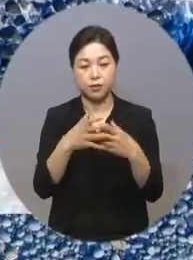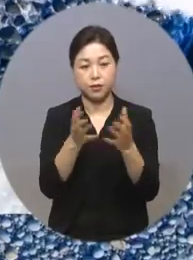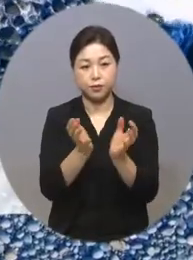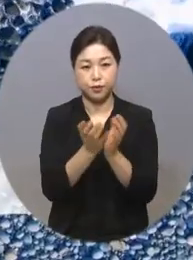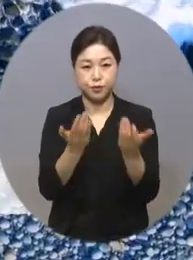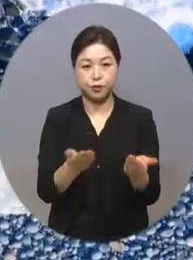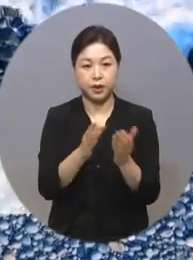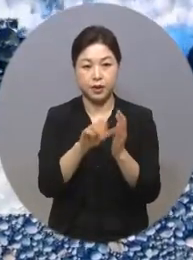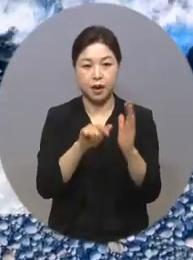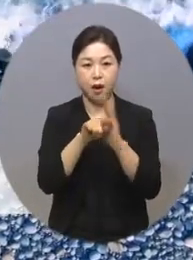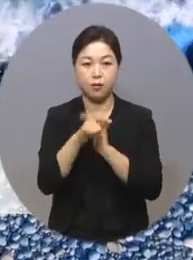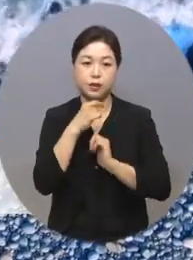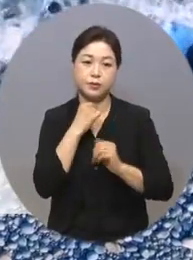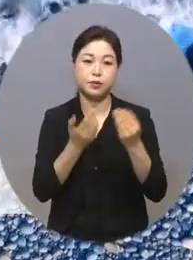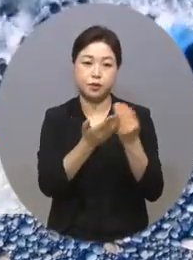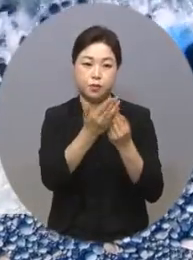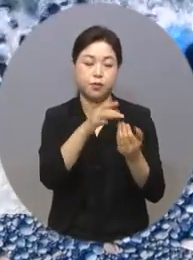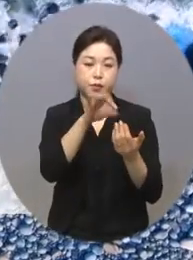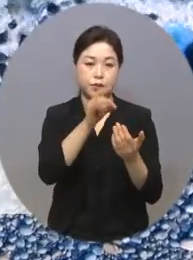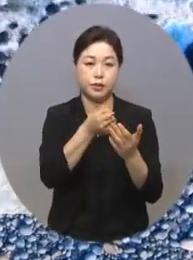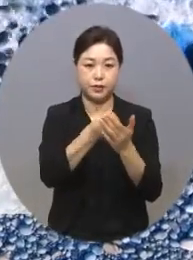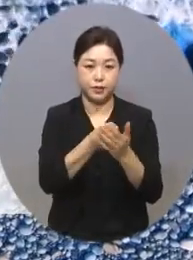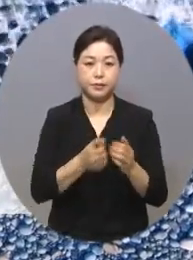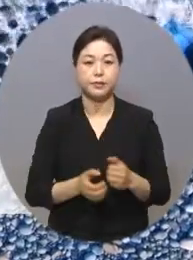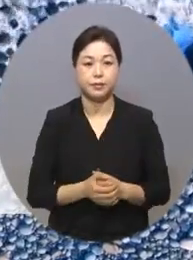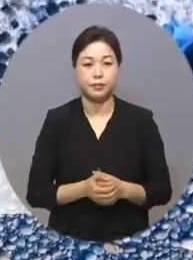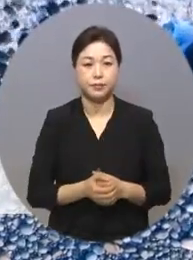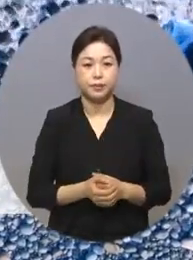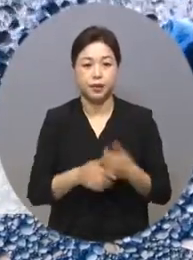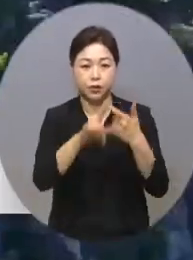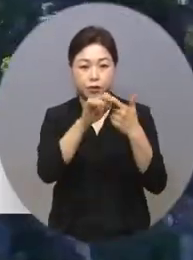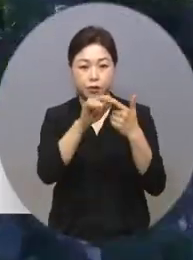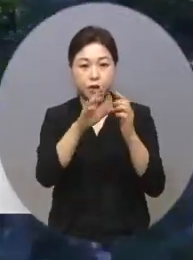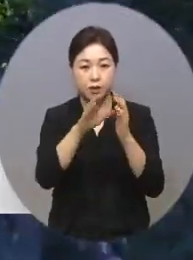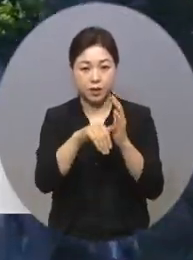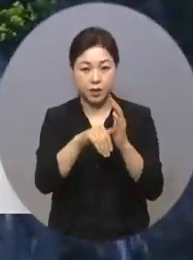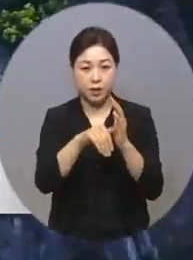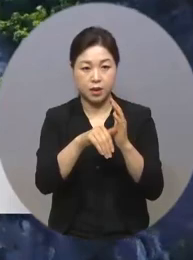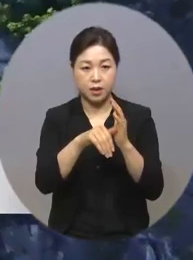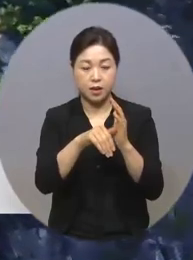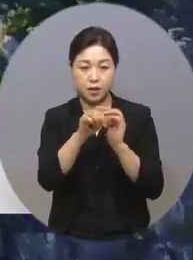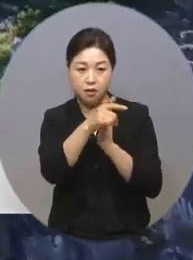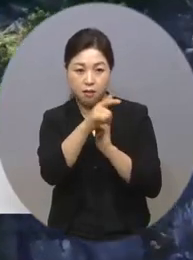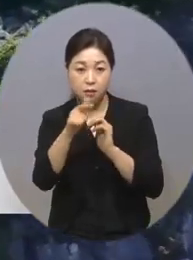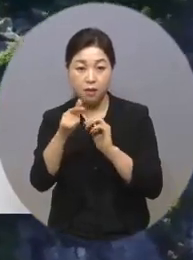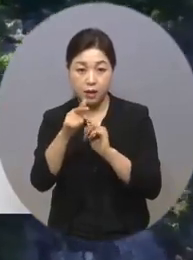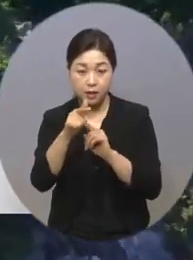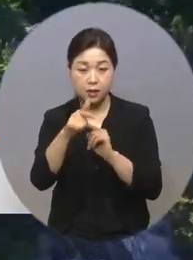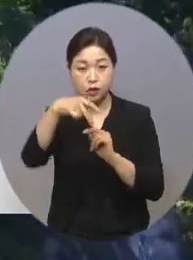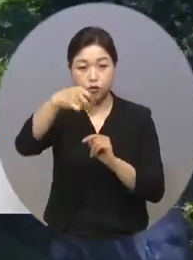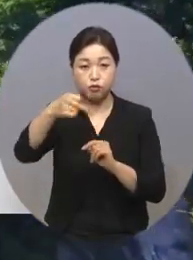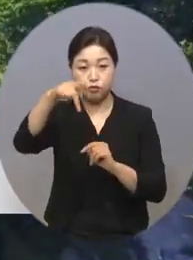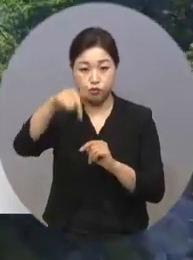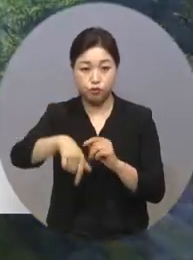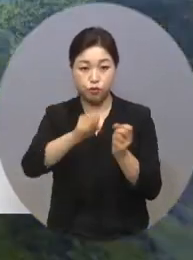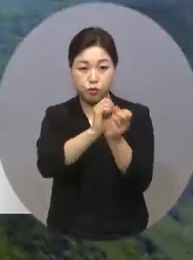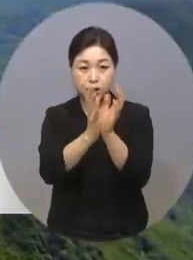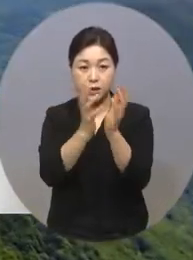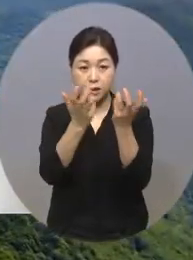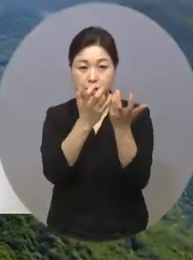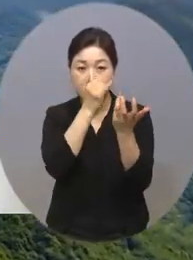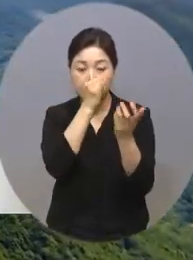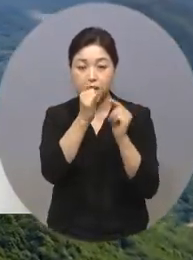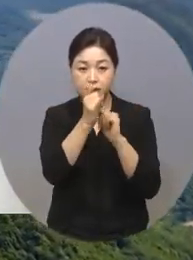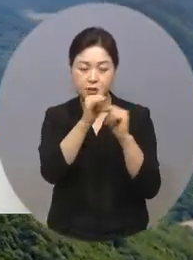휴가철 찾아가고 싶은 섬으로 선정된 곳으로 매년 6월이 되면 형형색색 수국이 만발해 인생사진을